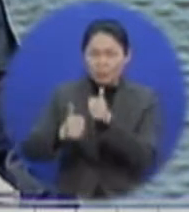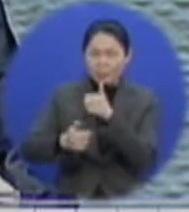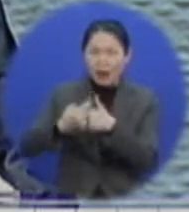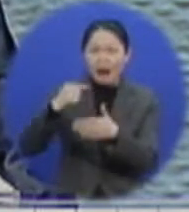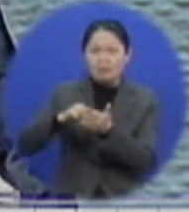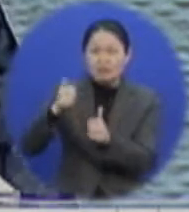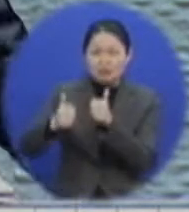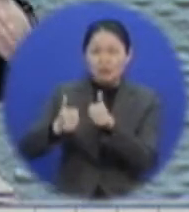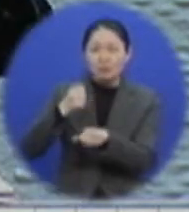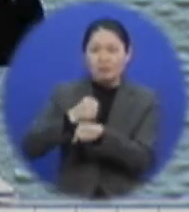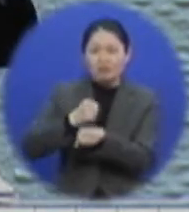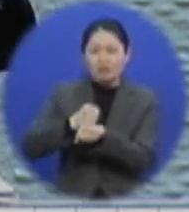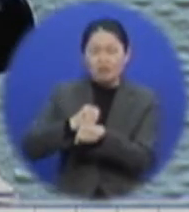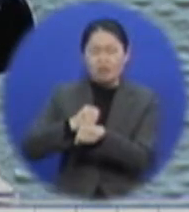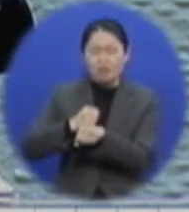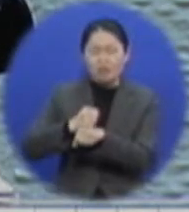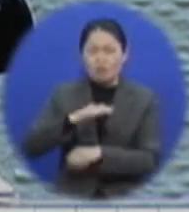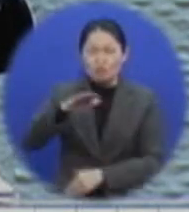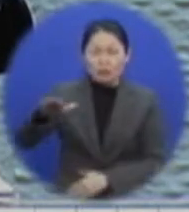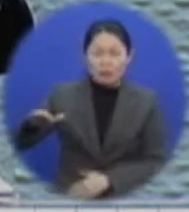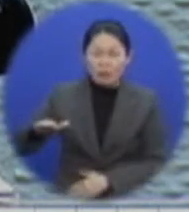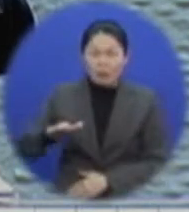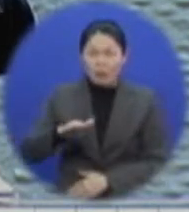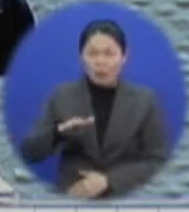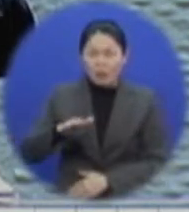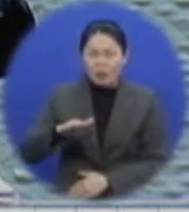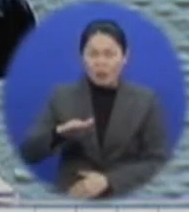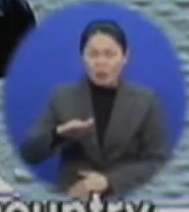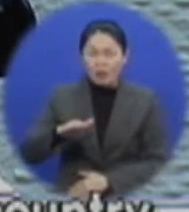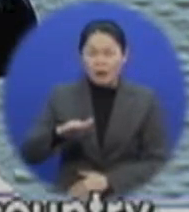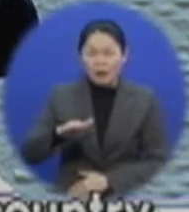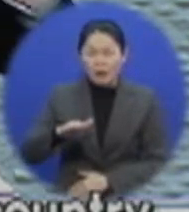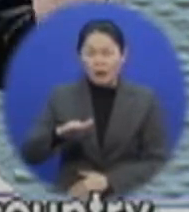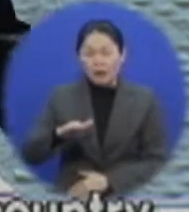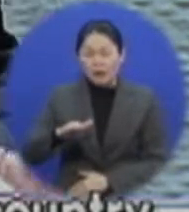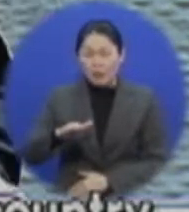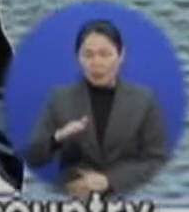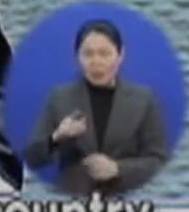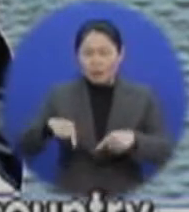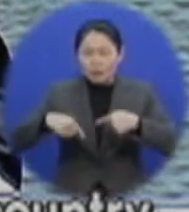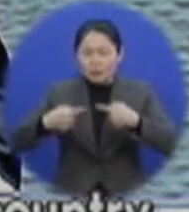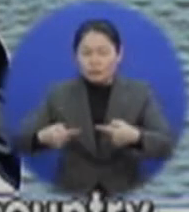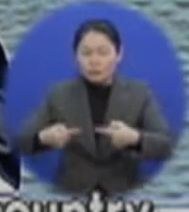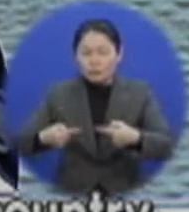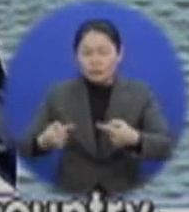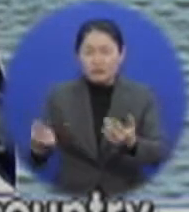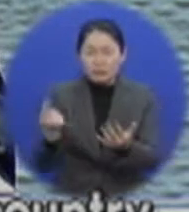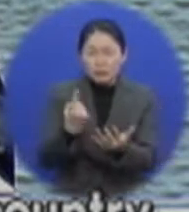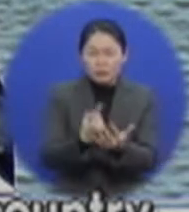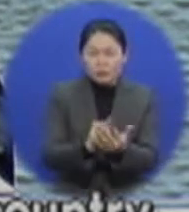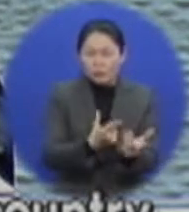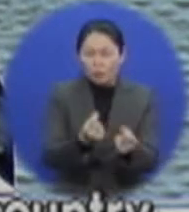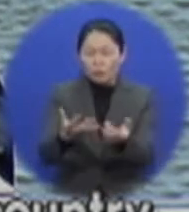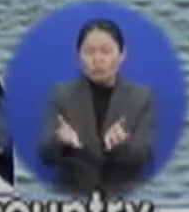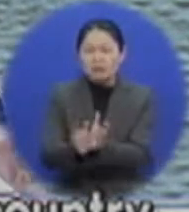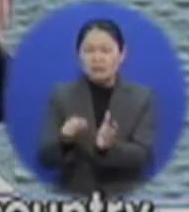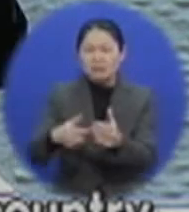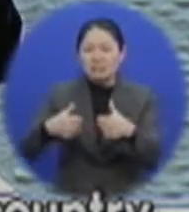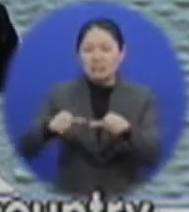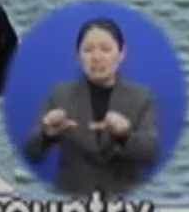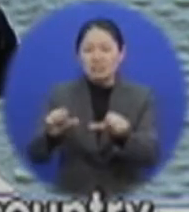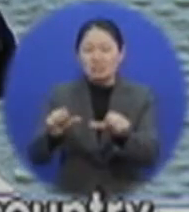해서 우리가 몸담고 있는 공동체를 깨트려 버리려고 한다는 데 있는 겁니다